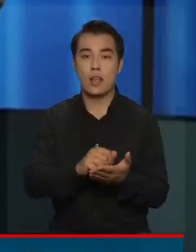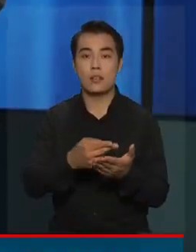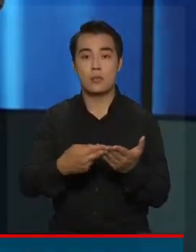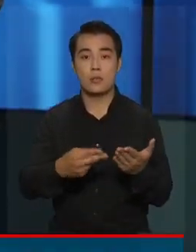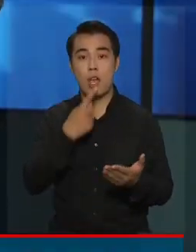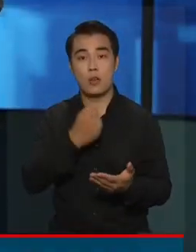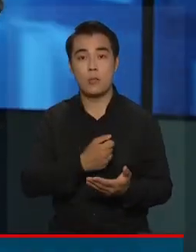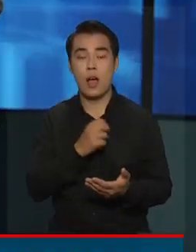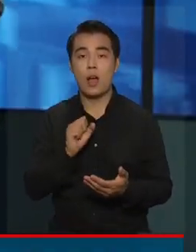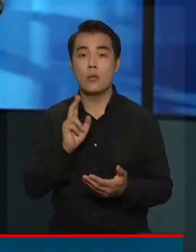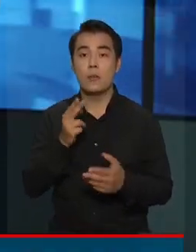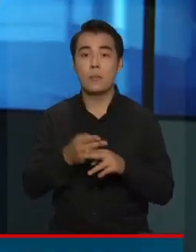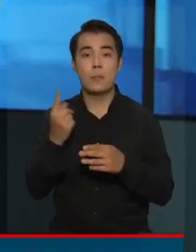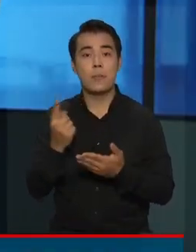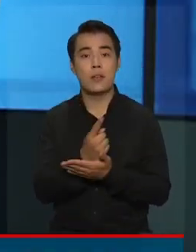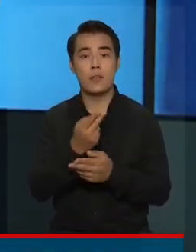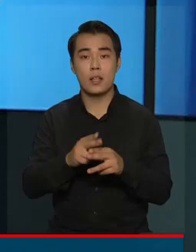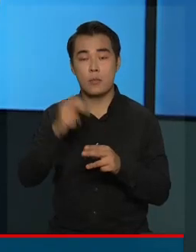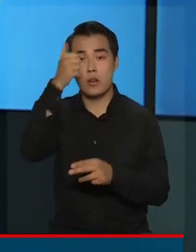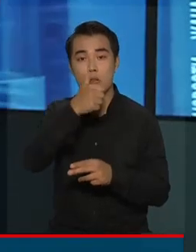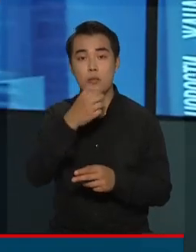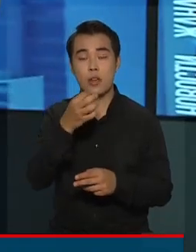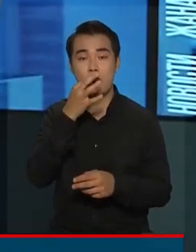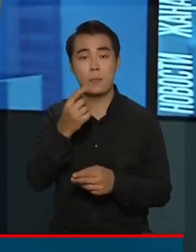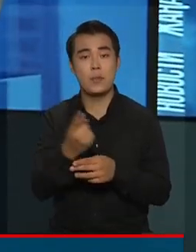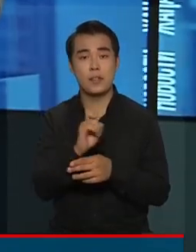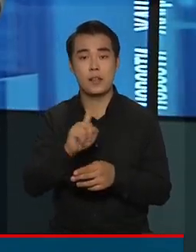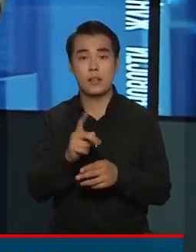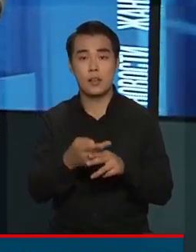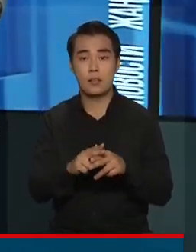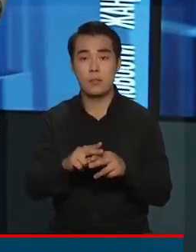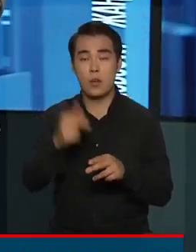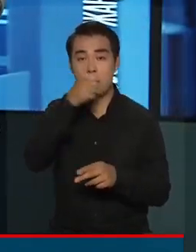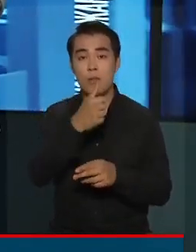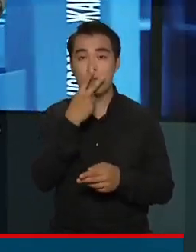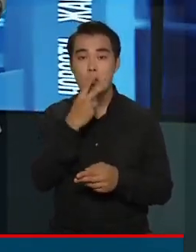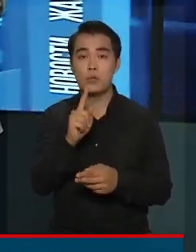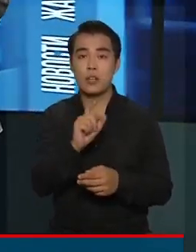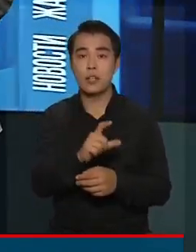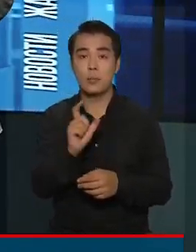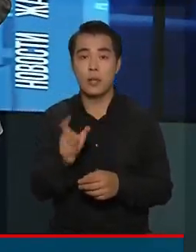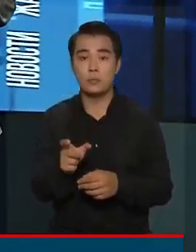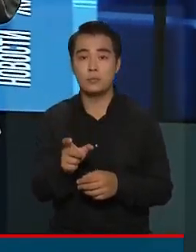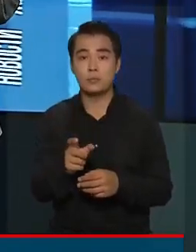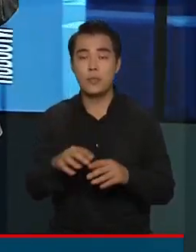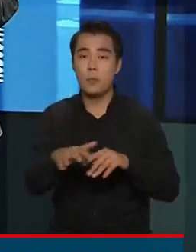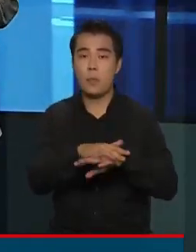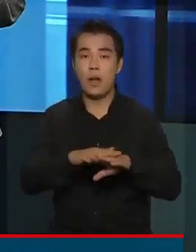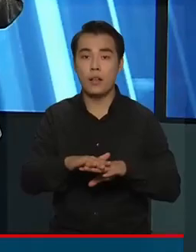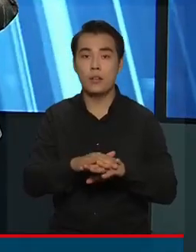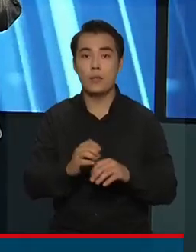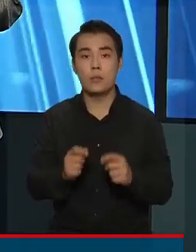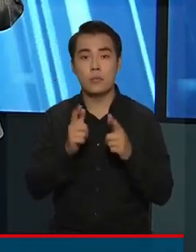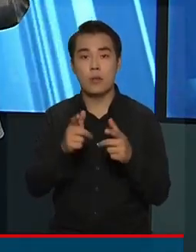А вот впервые в этом году, еще раз отмечу, впервые в этом году мы видим, что ребята массово стали идти